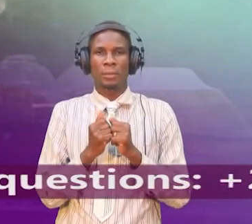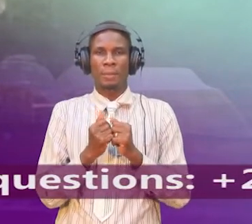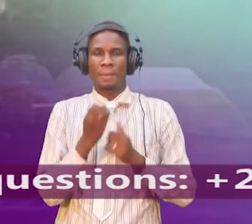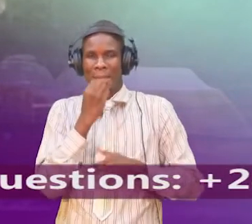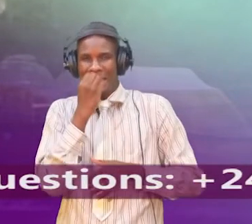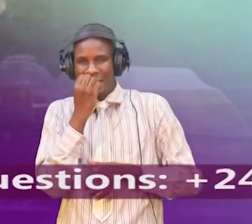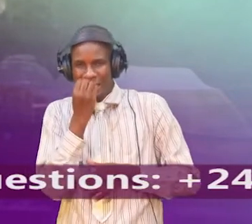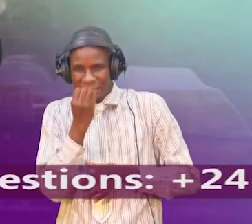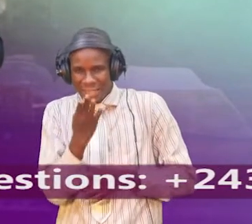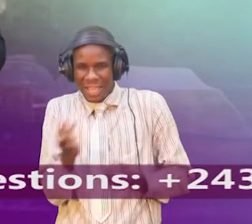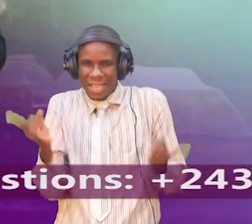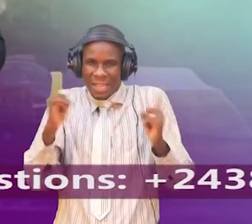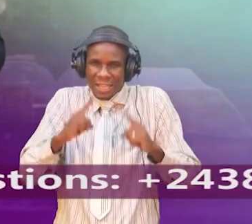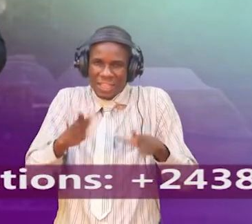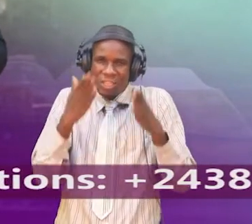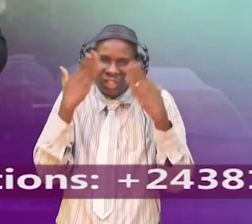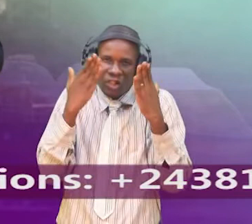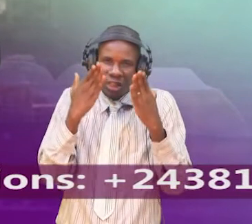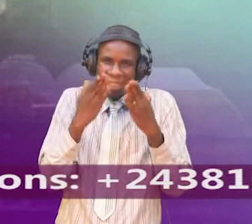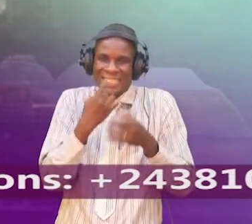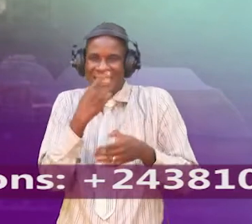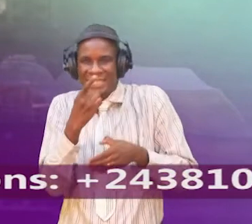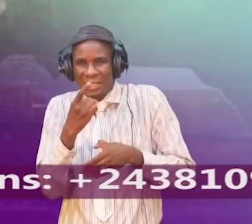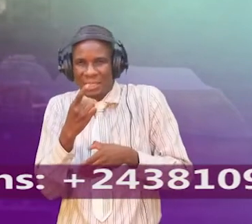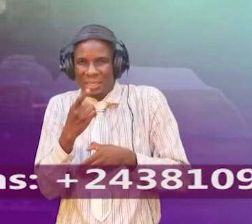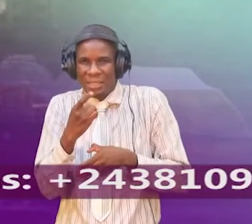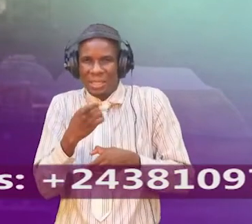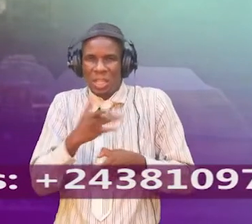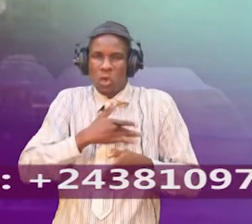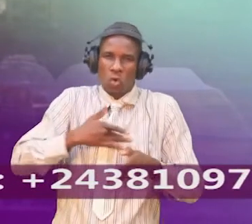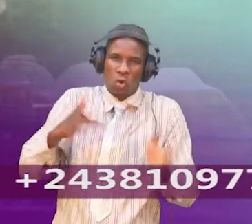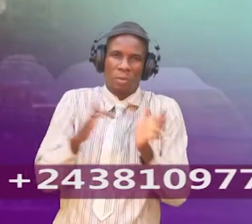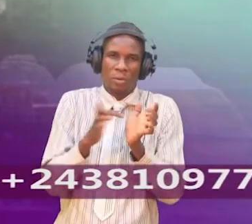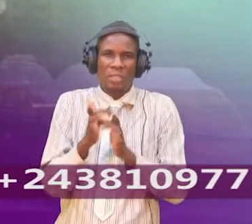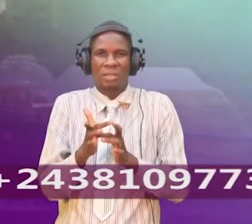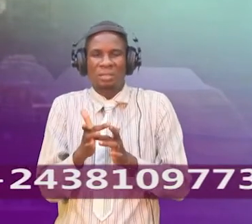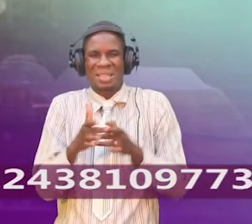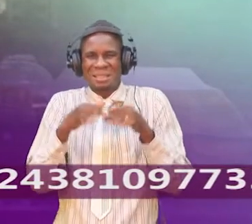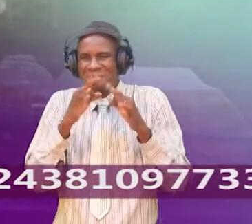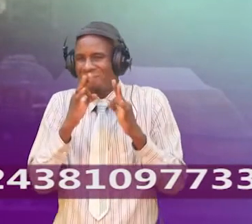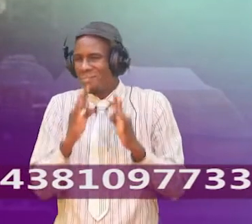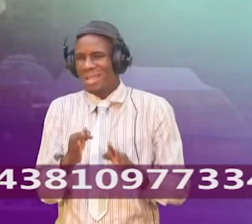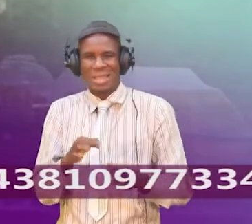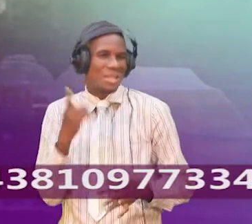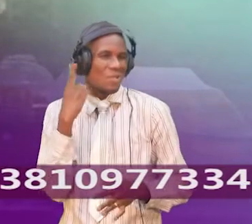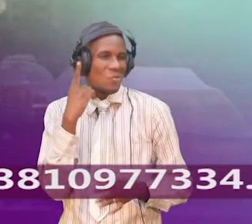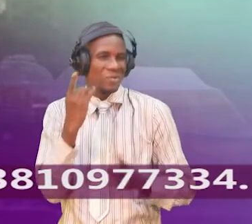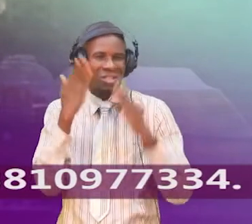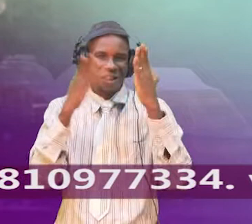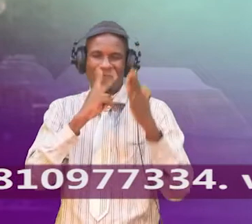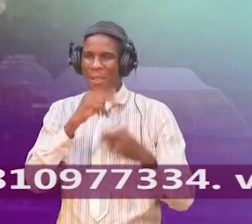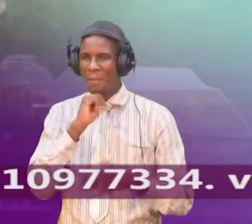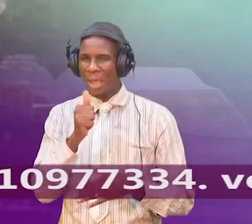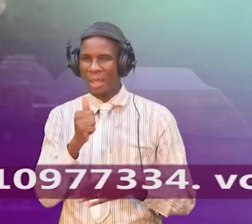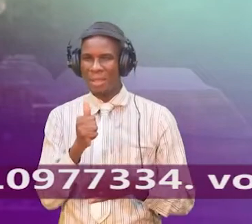Po ete tango ba moko ba kolobelaka liloba oyo nzambe, bango basalelaka yango kasi ba sosolite oyo